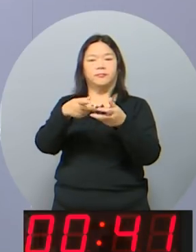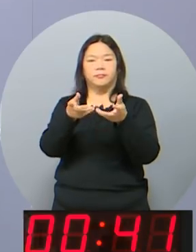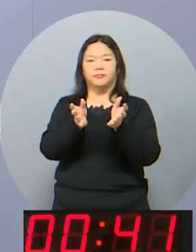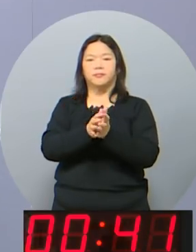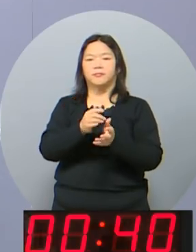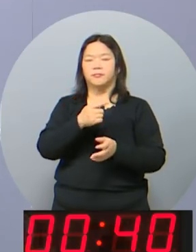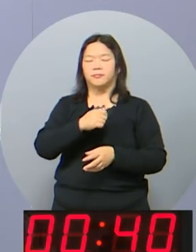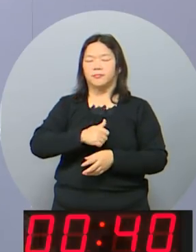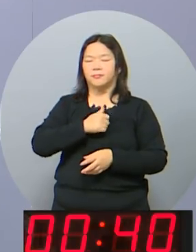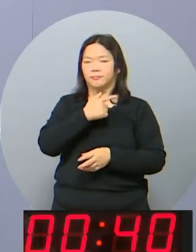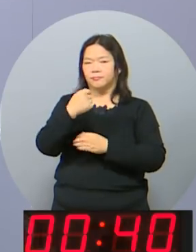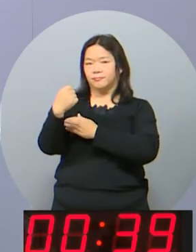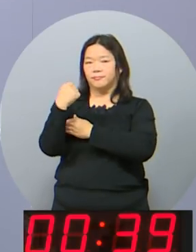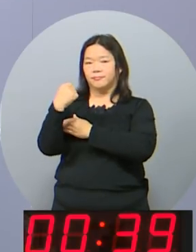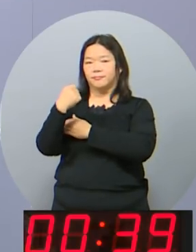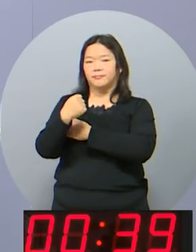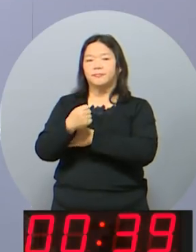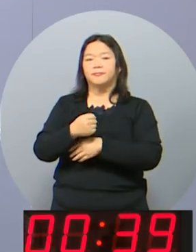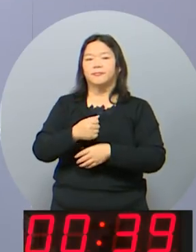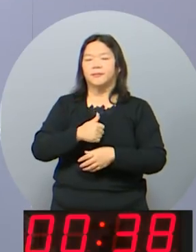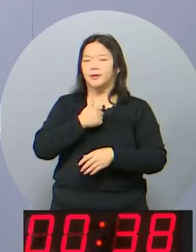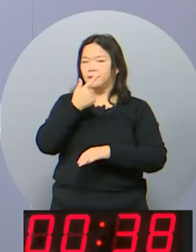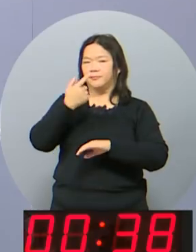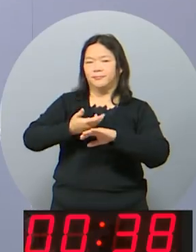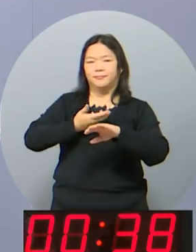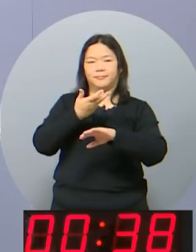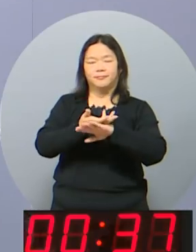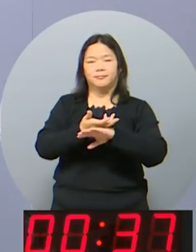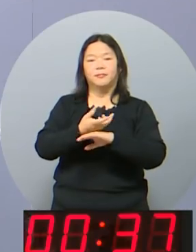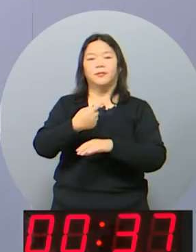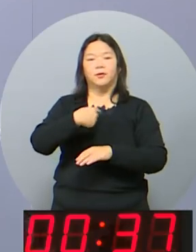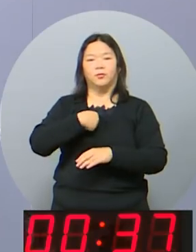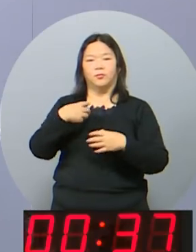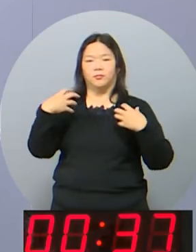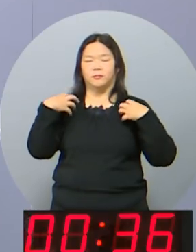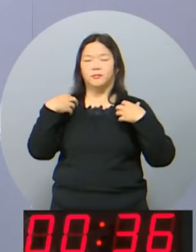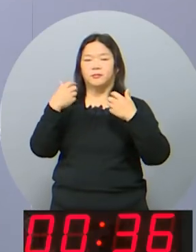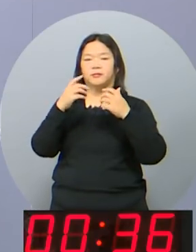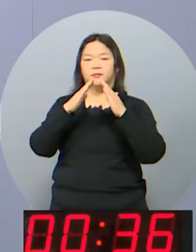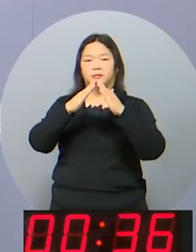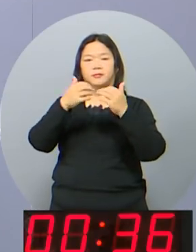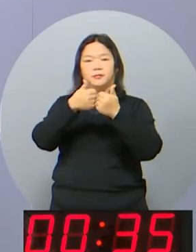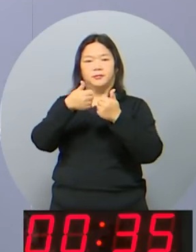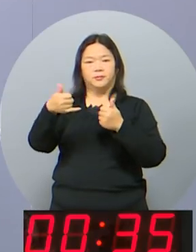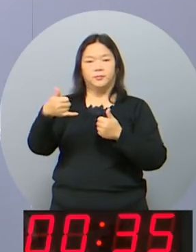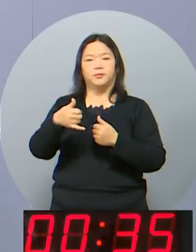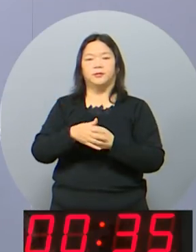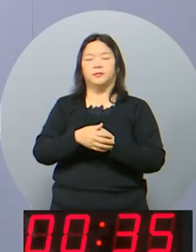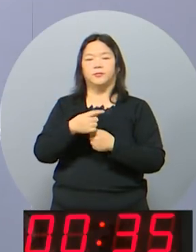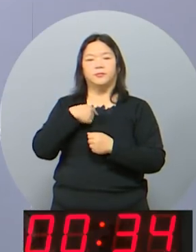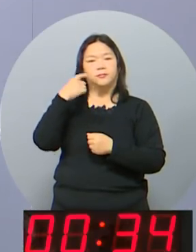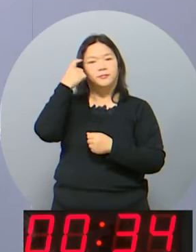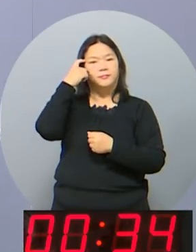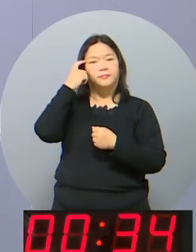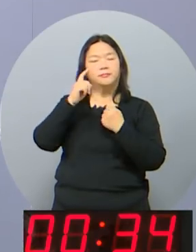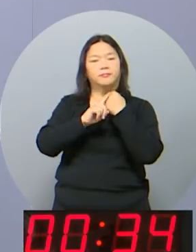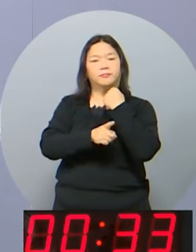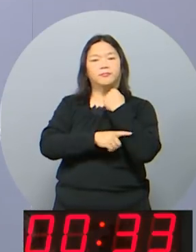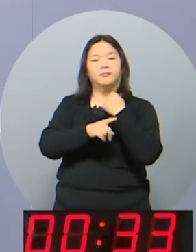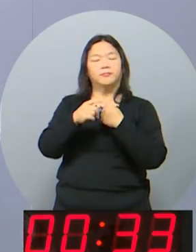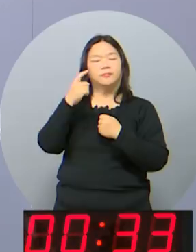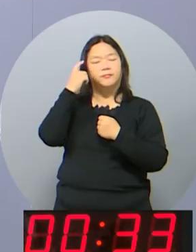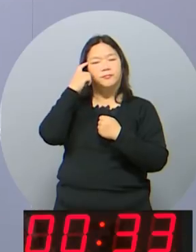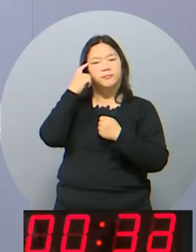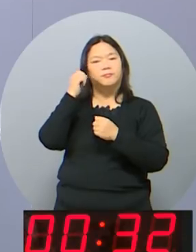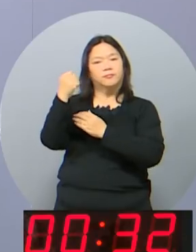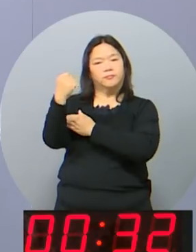的非常的积极也非常的用心。立香担任议员以来，我的想法我的认同